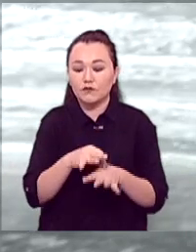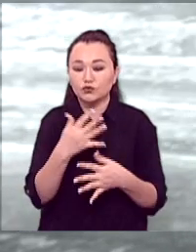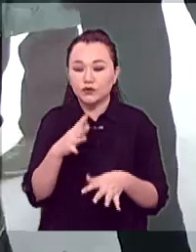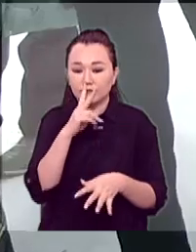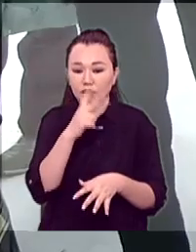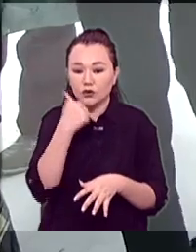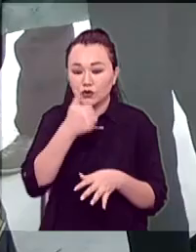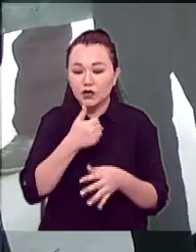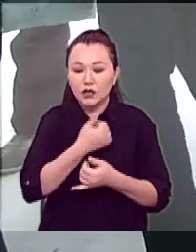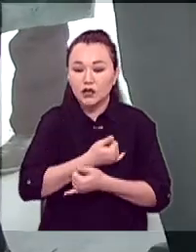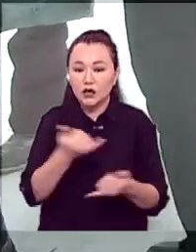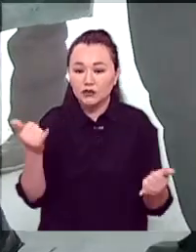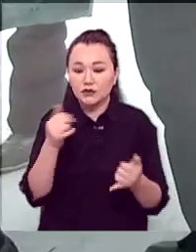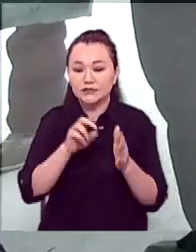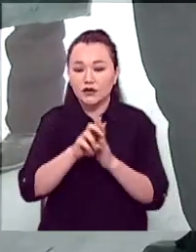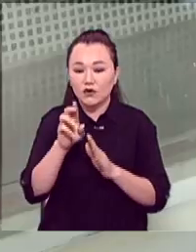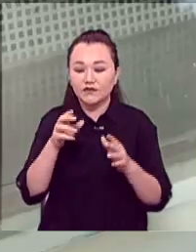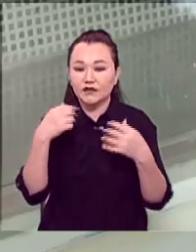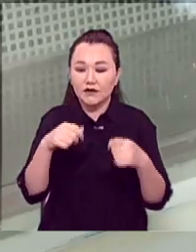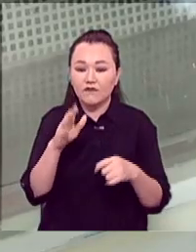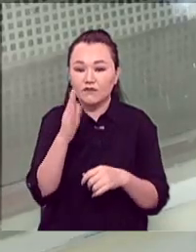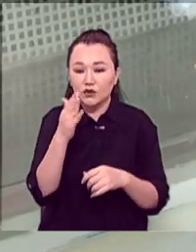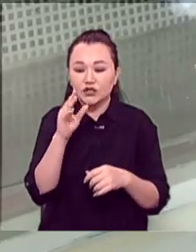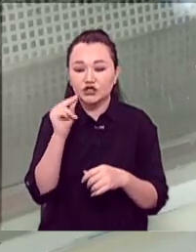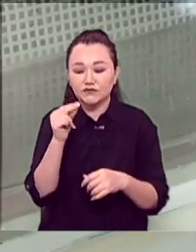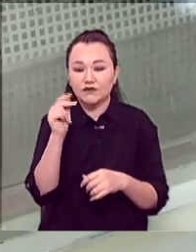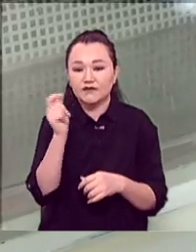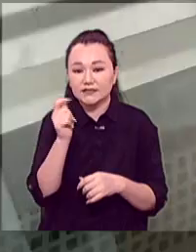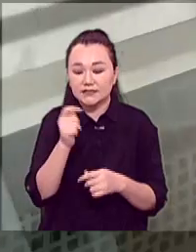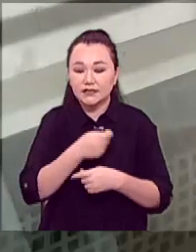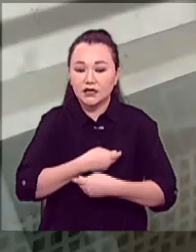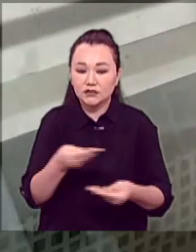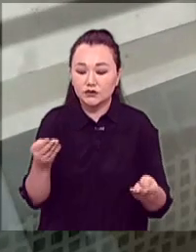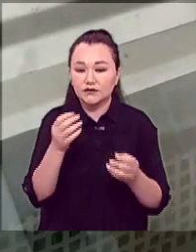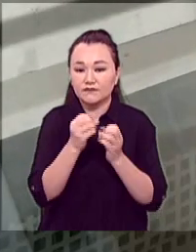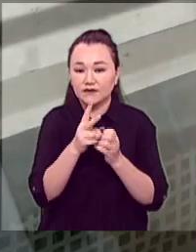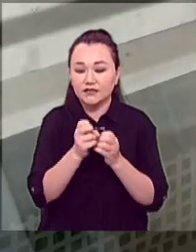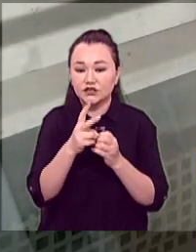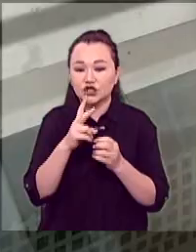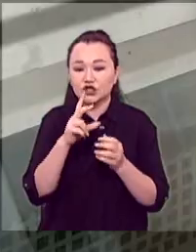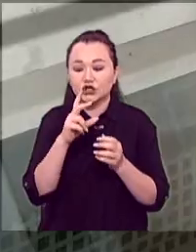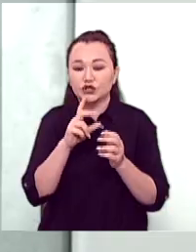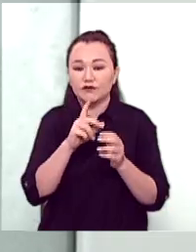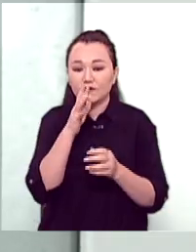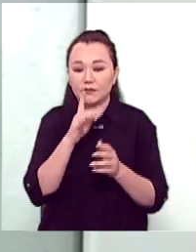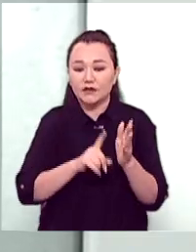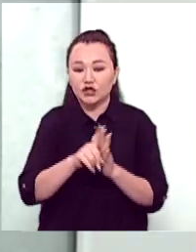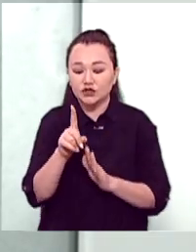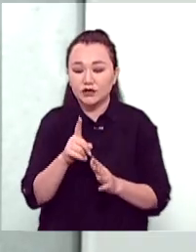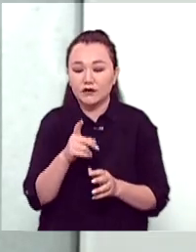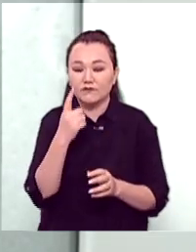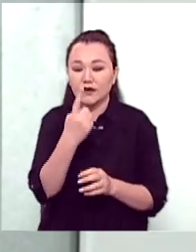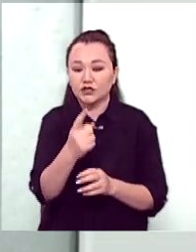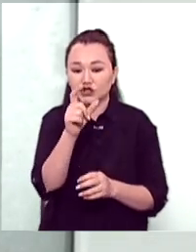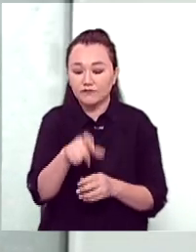второй год раздают питание церковной лавке по вторникам четвергам и воскресениям с 12 часов дня а в одни